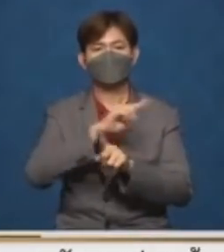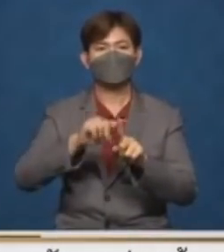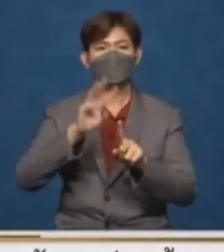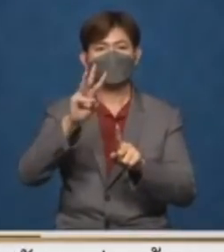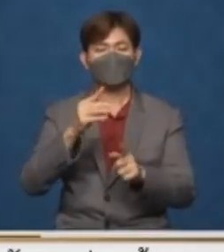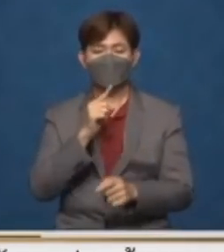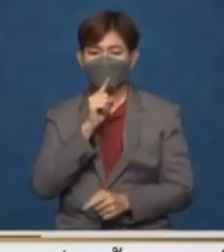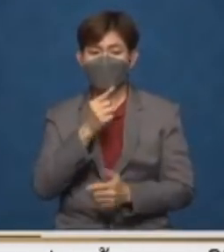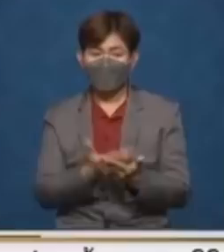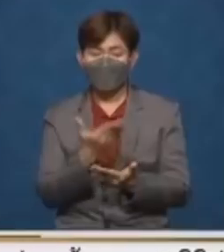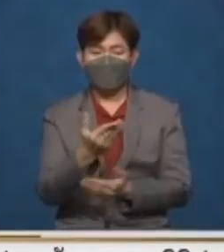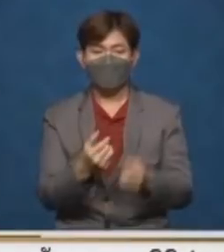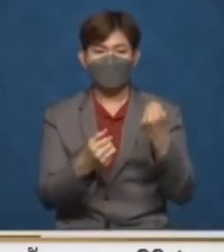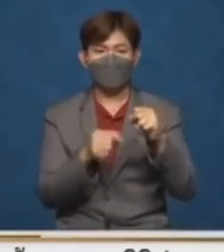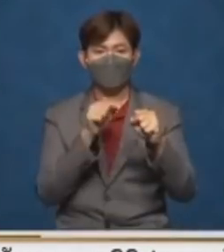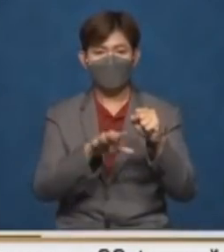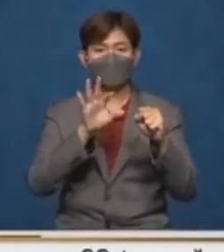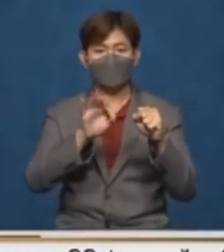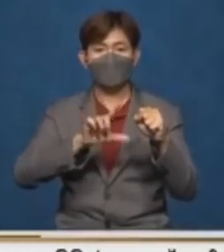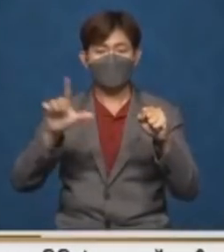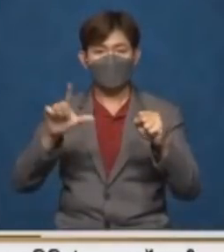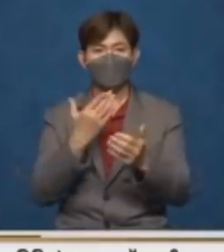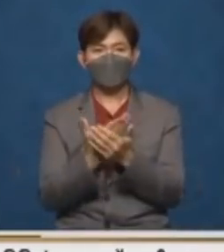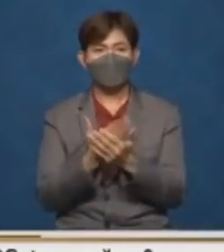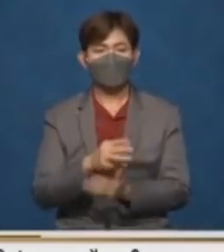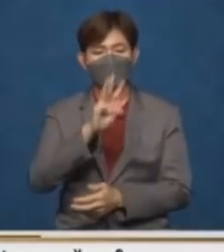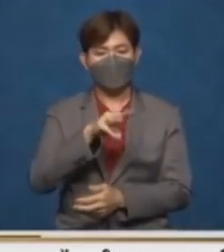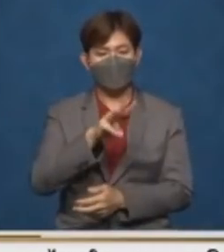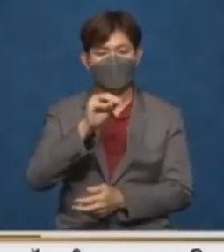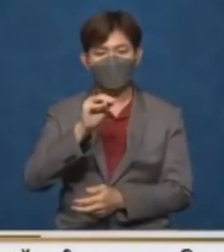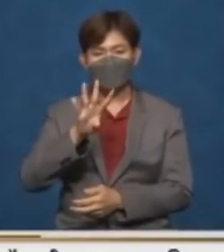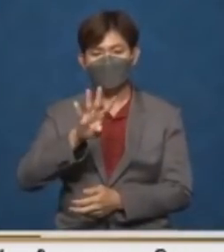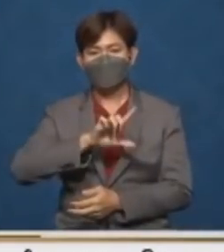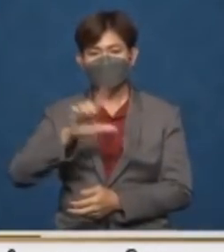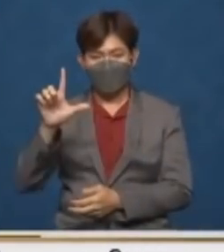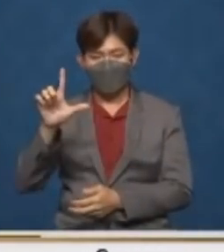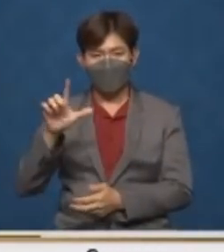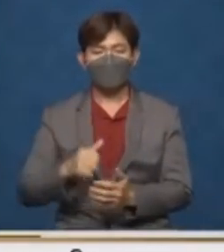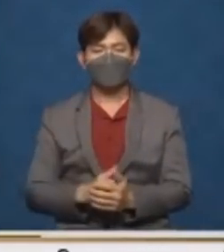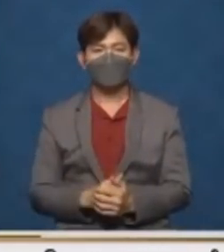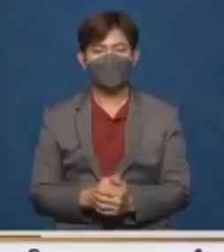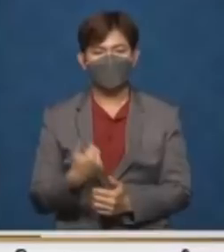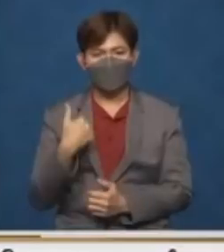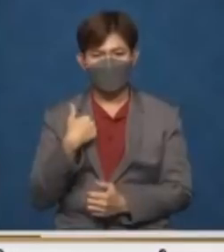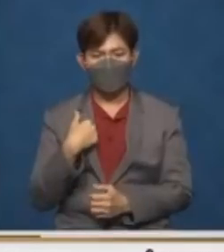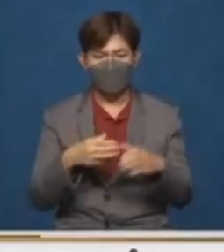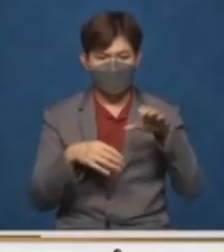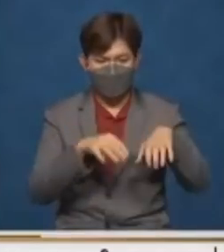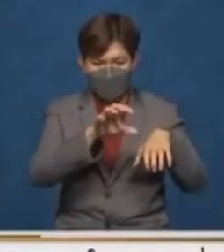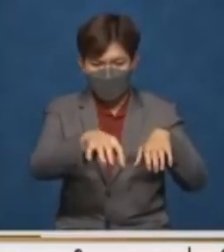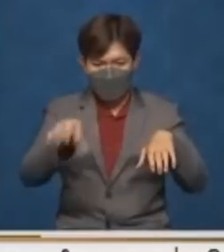ล้านโดส วงเงินค่าวัซีนอย่เดีว 6,064 ล้านบาทมีการทักท้วงจากหายหนวยงาน